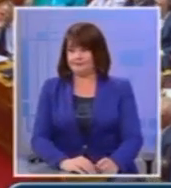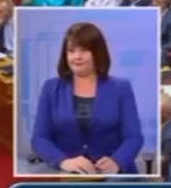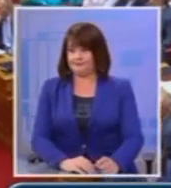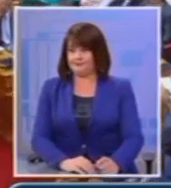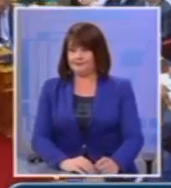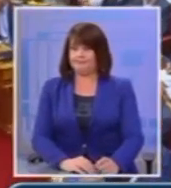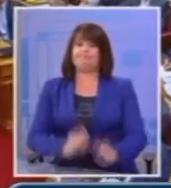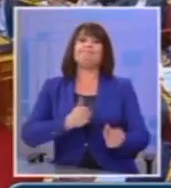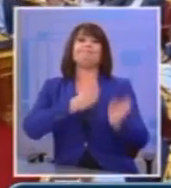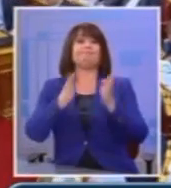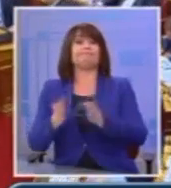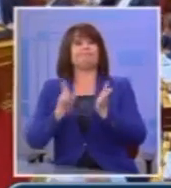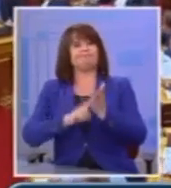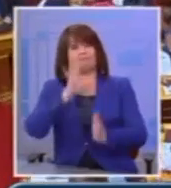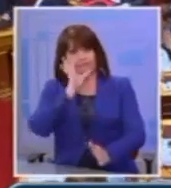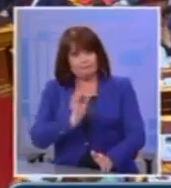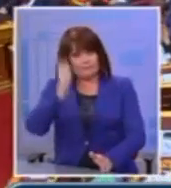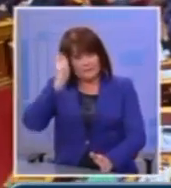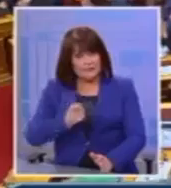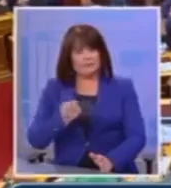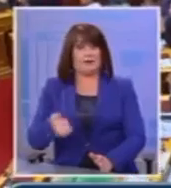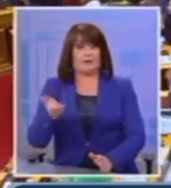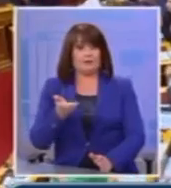Από την άλλη πλευρά πρέπει με ειλικρίνεια να ομολογήσουμε